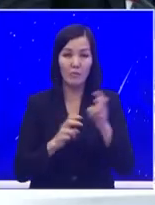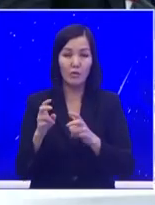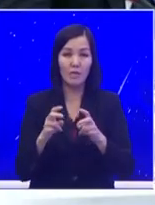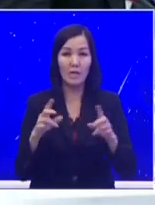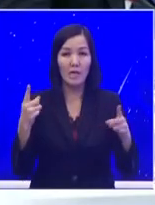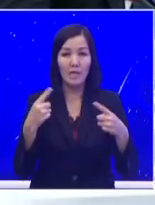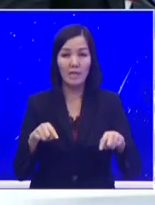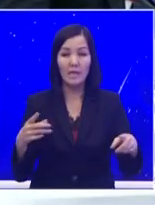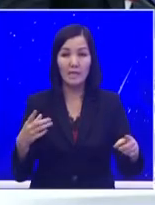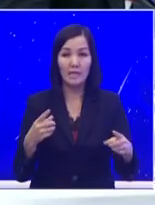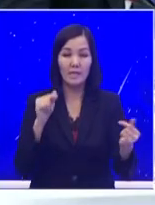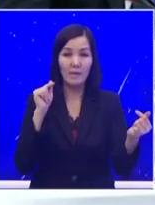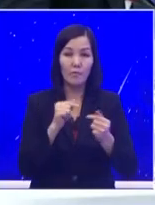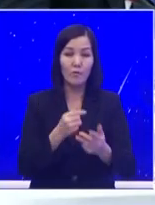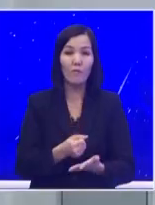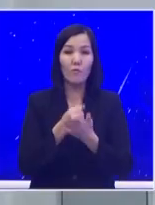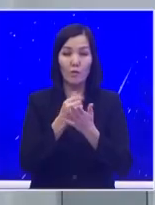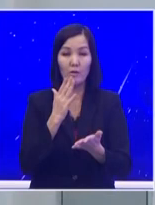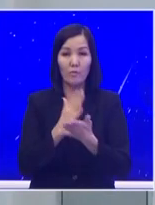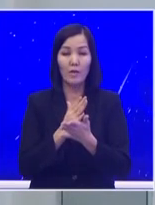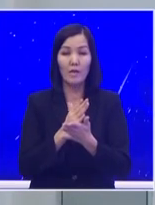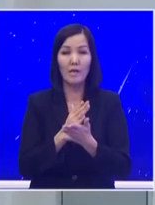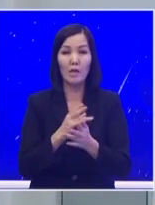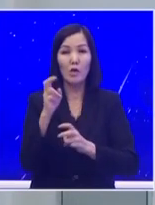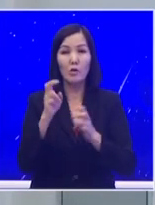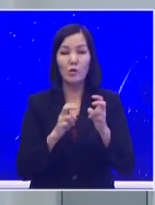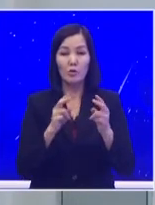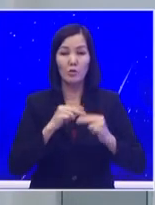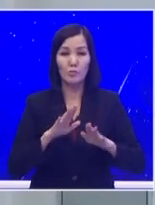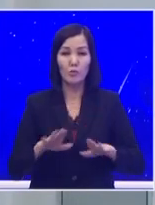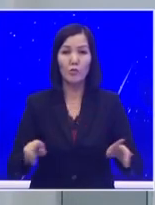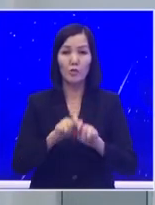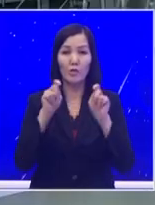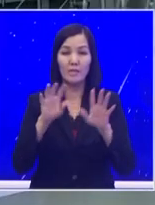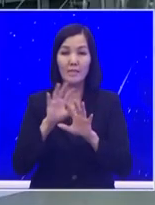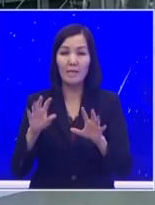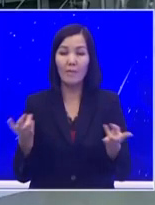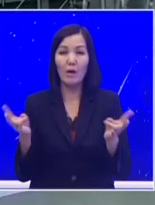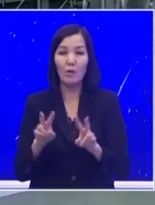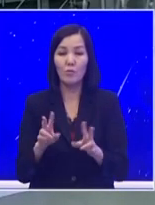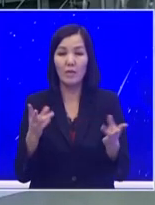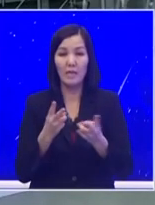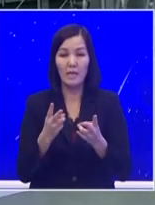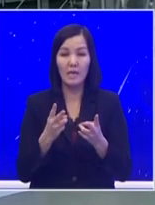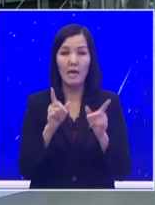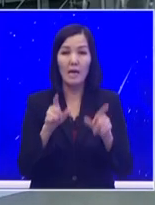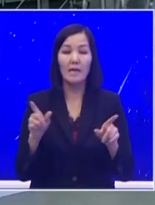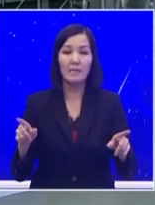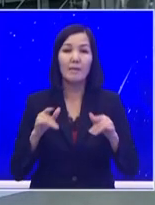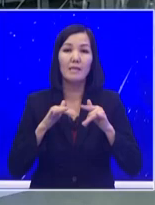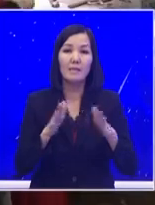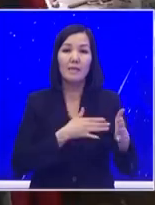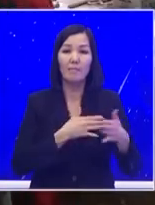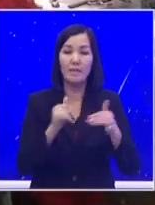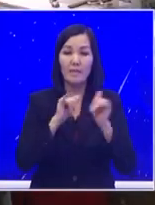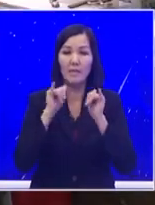қарсы қолдау жасалады. Ең алдымен қолданыстағы жұмыс орындарын сақтап қалу, істі іркіліксіз жүргізу мен азаматтардың іскерлік